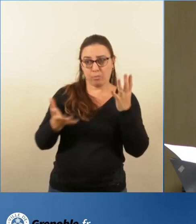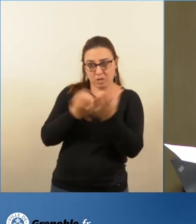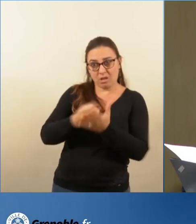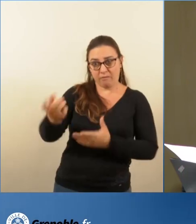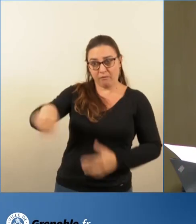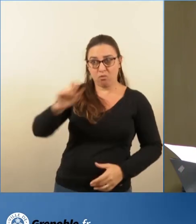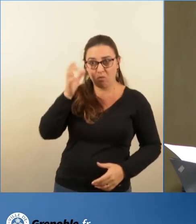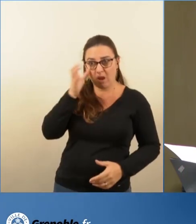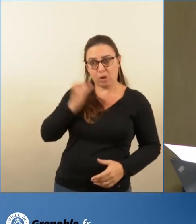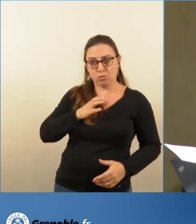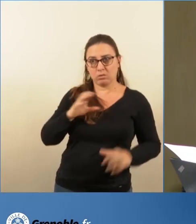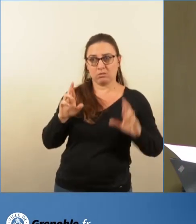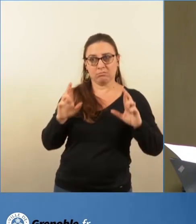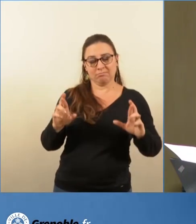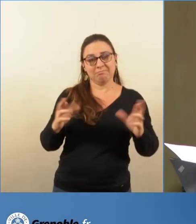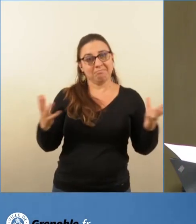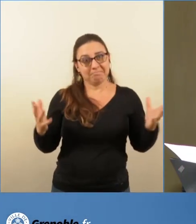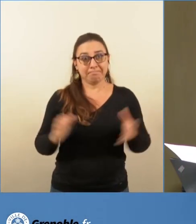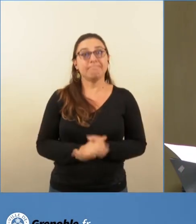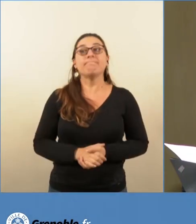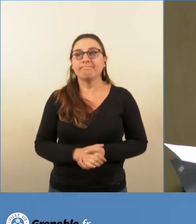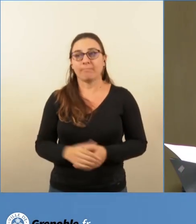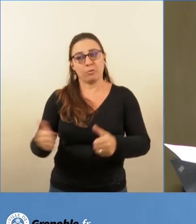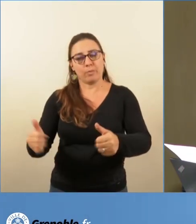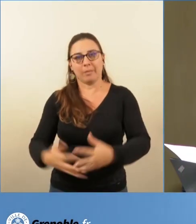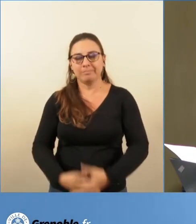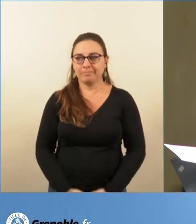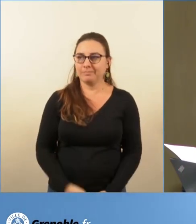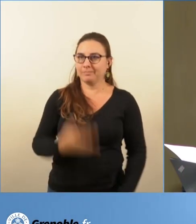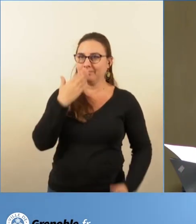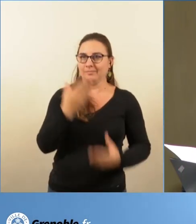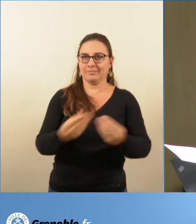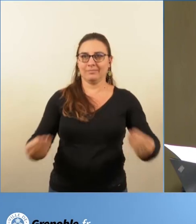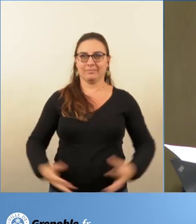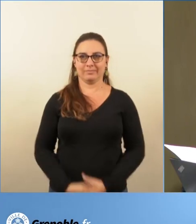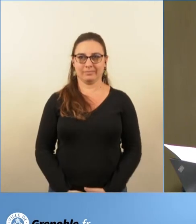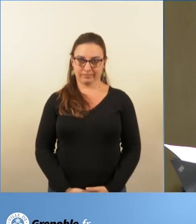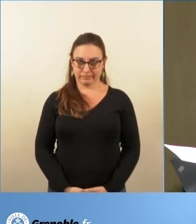entendu ce sera ça sera super merci beaucoup